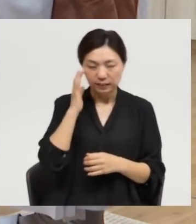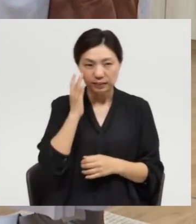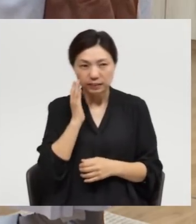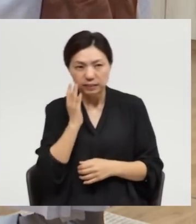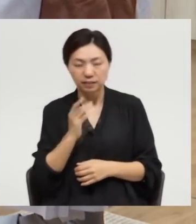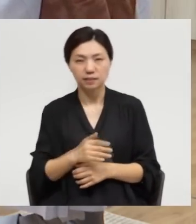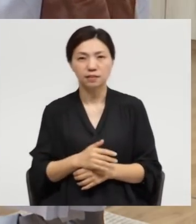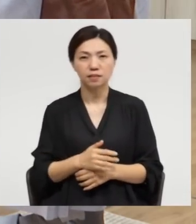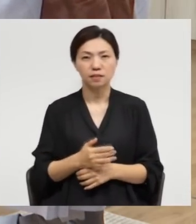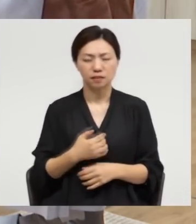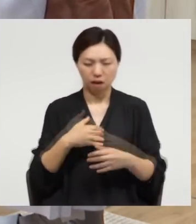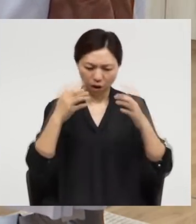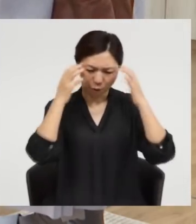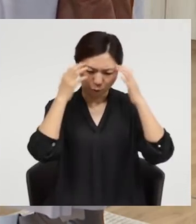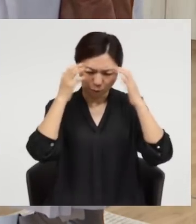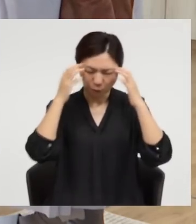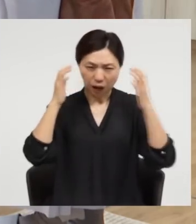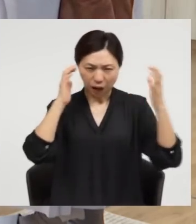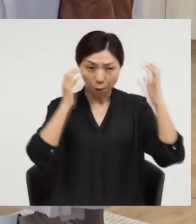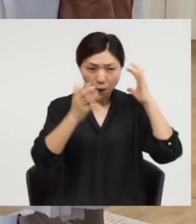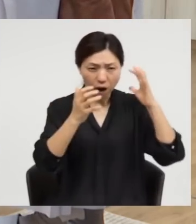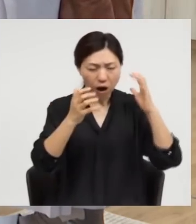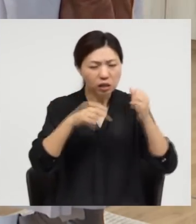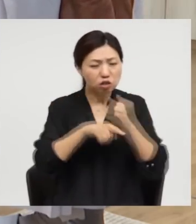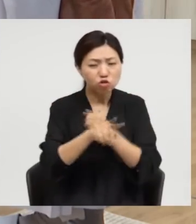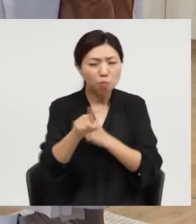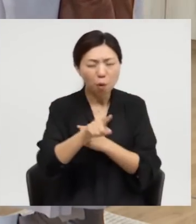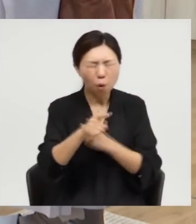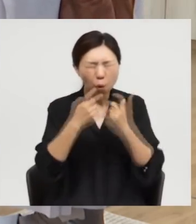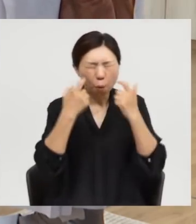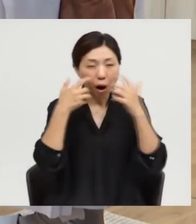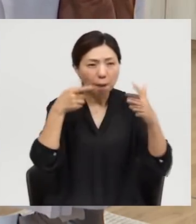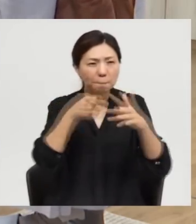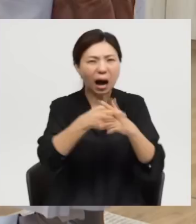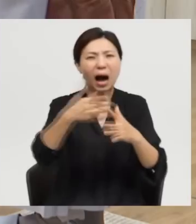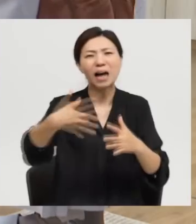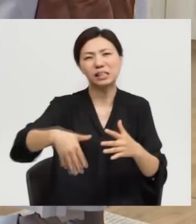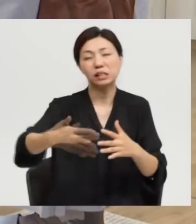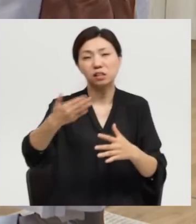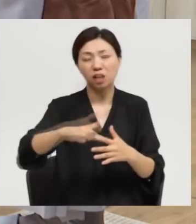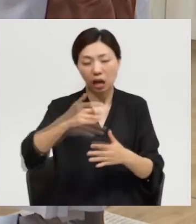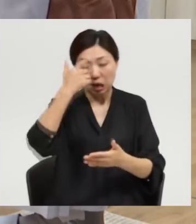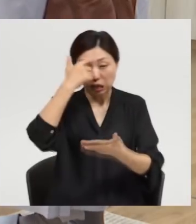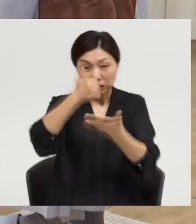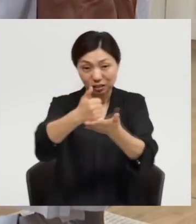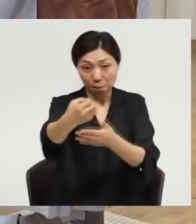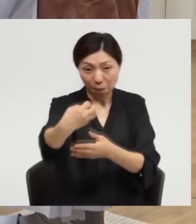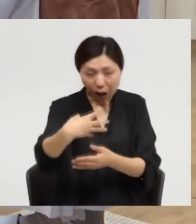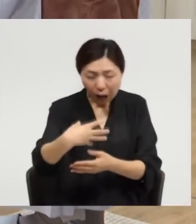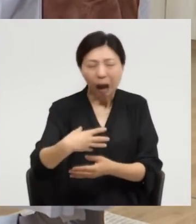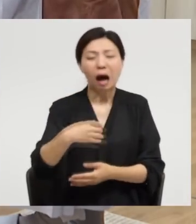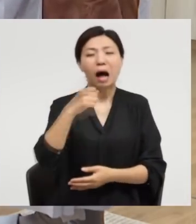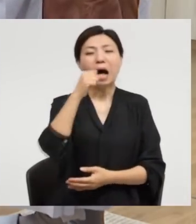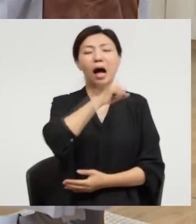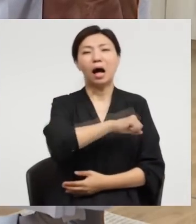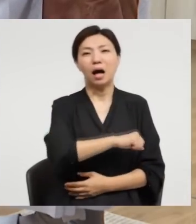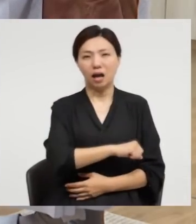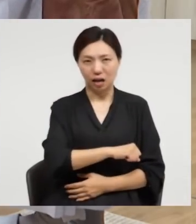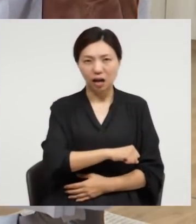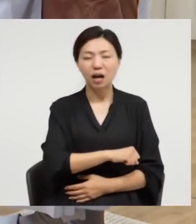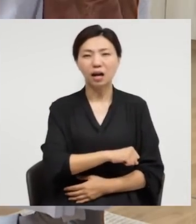때문에 제가 뭐 때문에 괴롭고 곤란스러운지 몰랐었는데, 스님 말씀을 듣고 나서